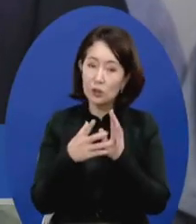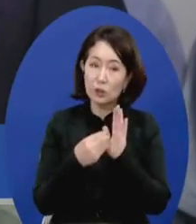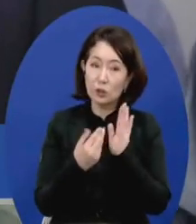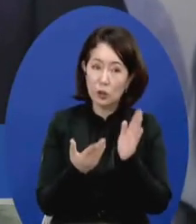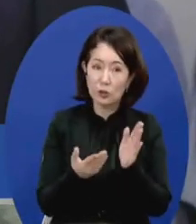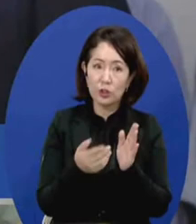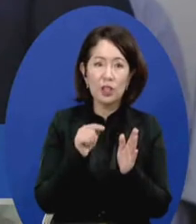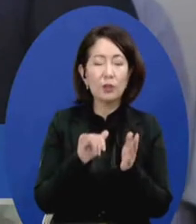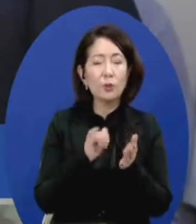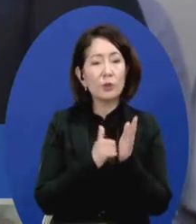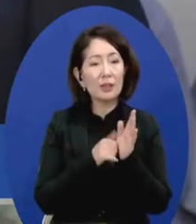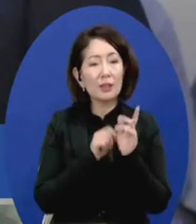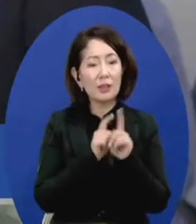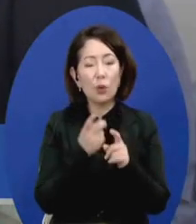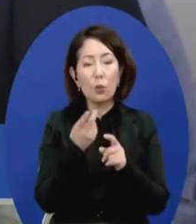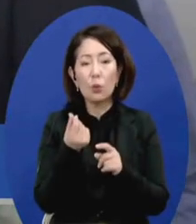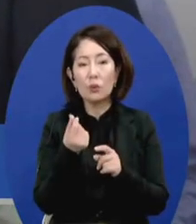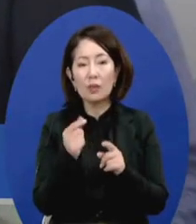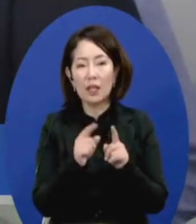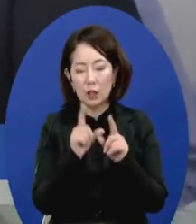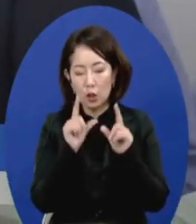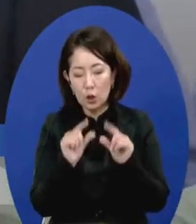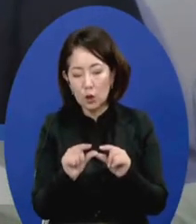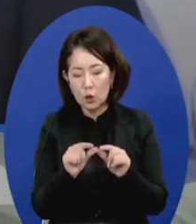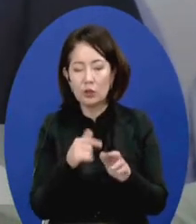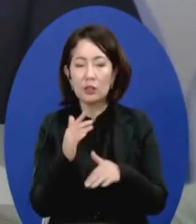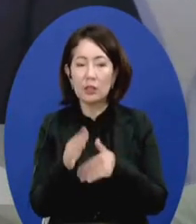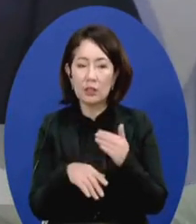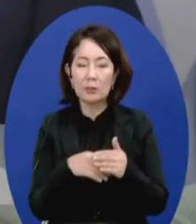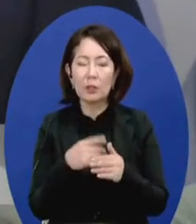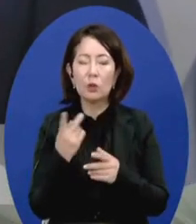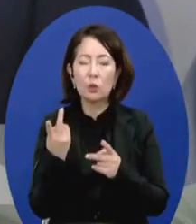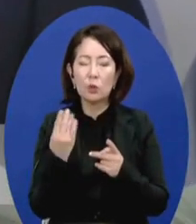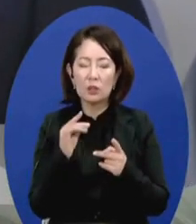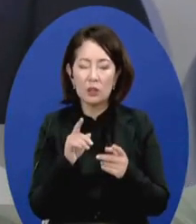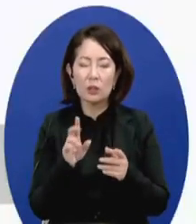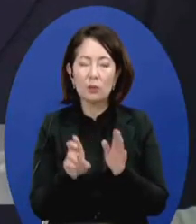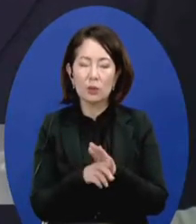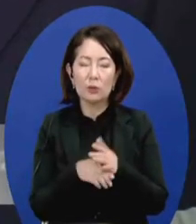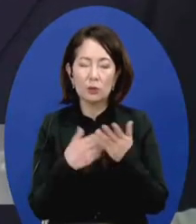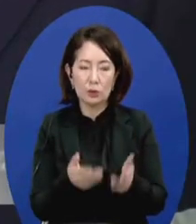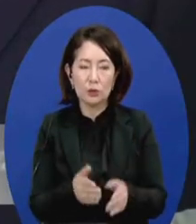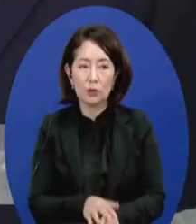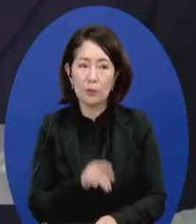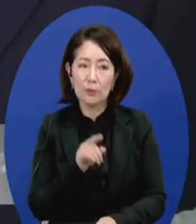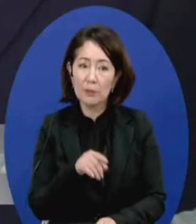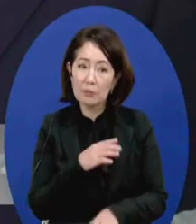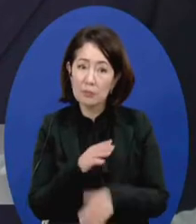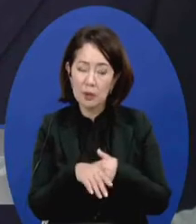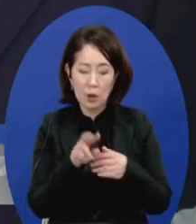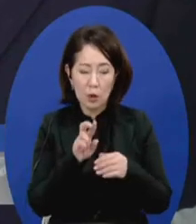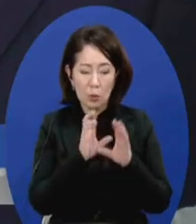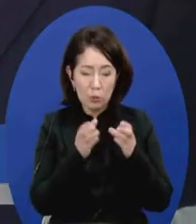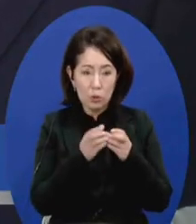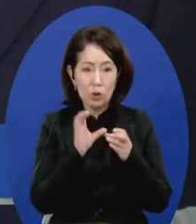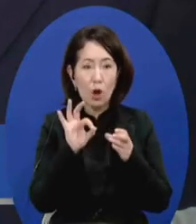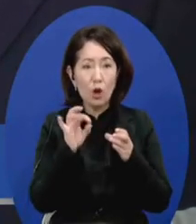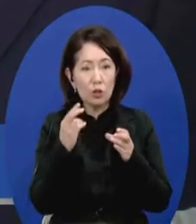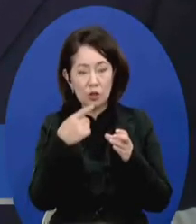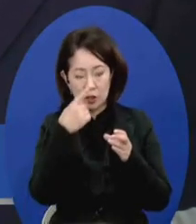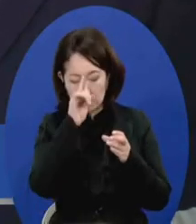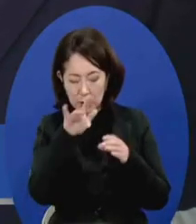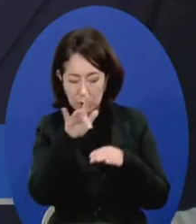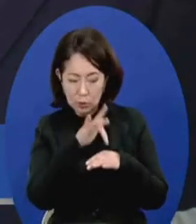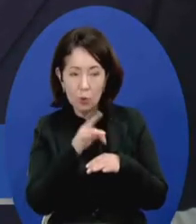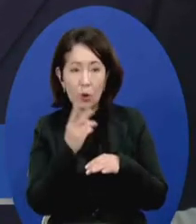Тэр утгаараа одоо бас үн төлбөрийн хувьд ч гэсэн бол хөнгөлттэй хэлбэрээр үйлчлэх юм боломжийг үүсгэж байгаа гэж хэлж байна. Ингээд ихлэхээр бүсийн онцлогоо эмчилгээний төв